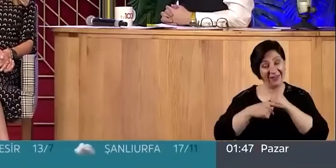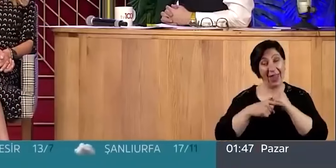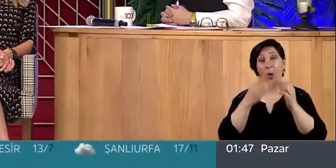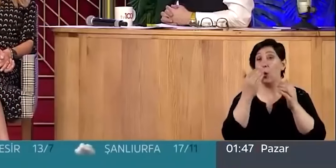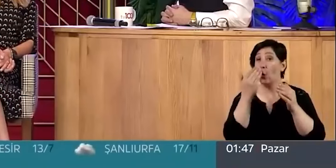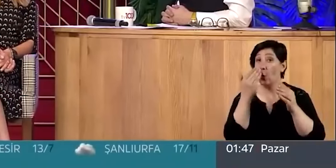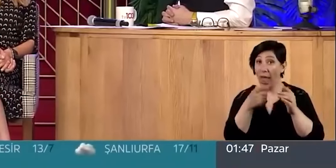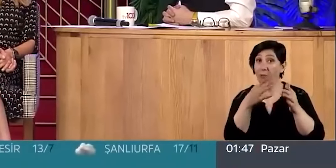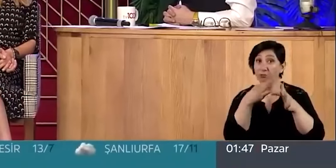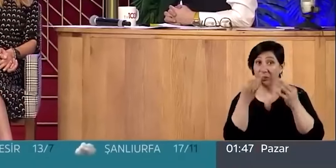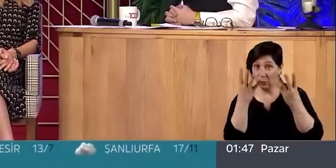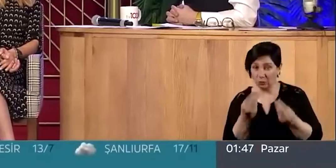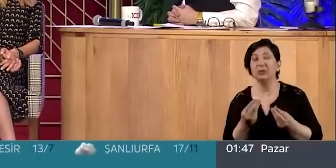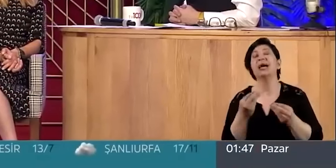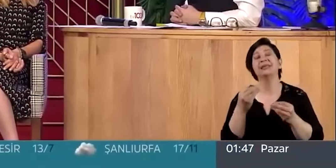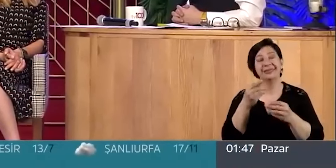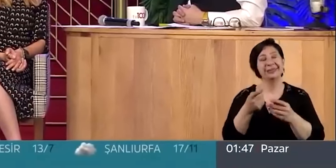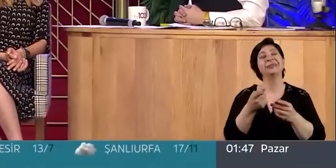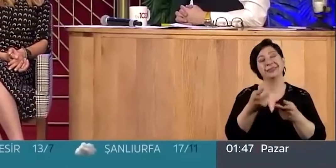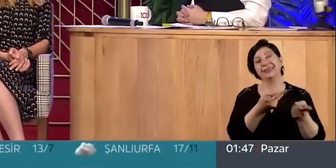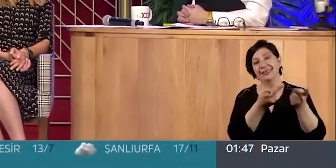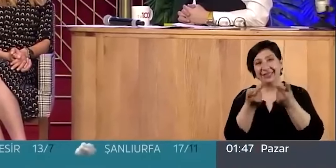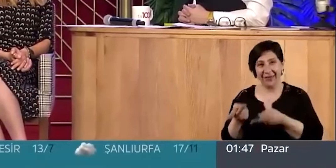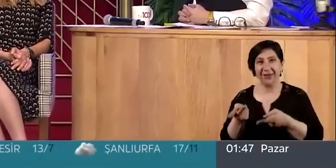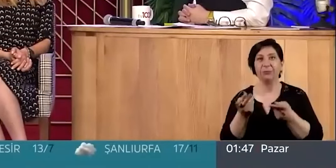Eğer uygun olursan çekim tarihimizde ben de